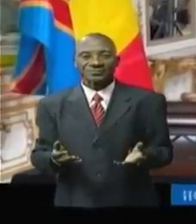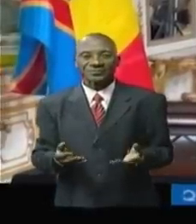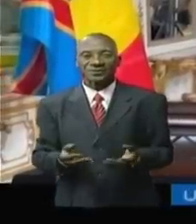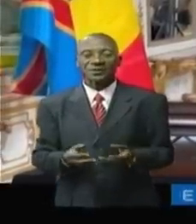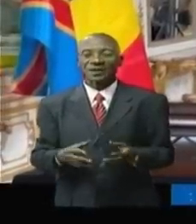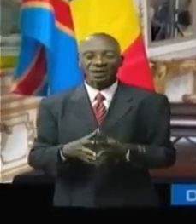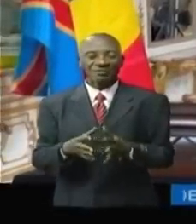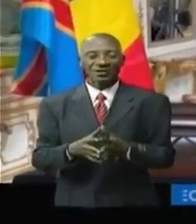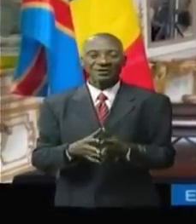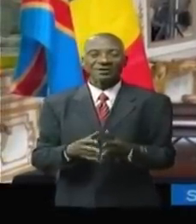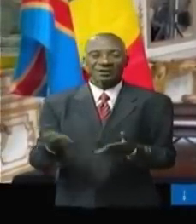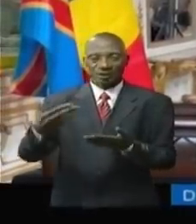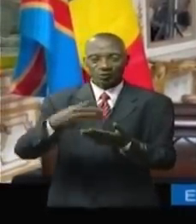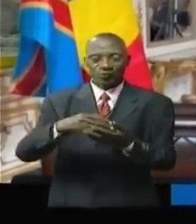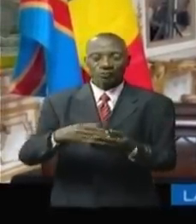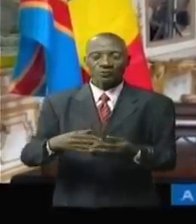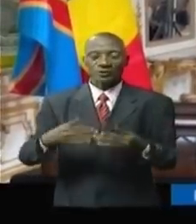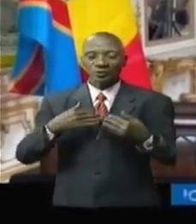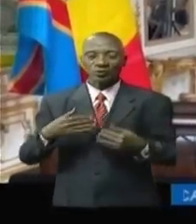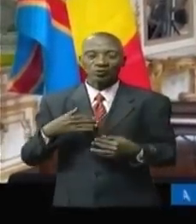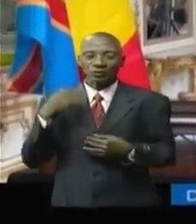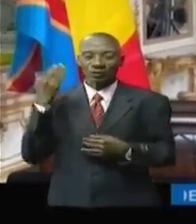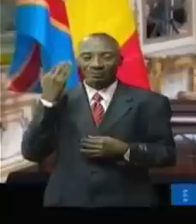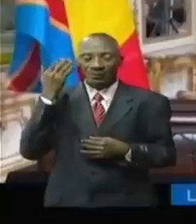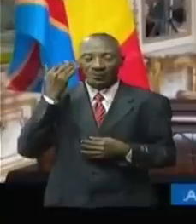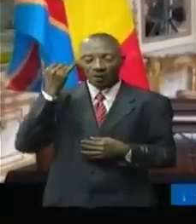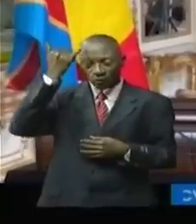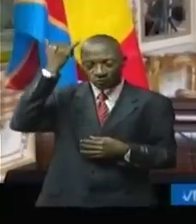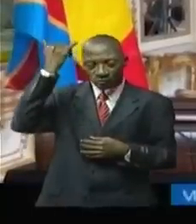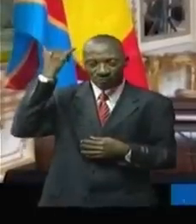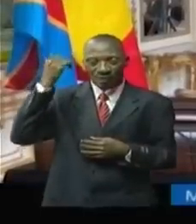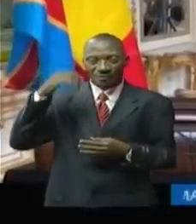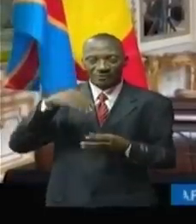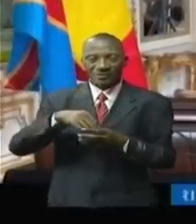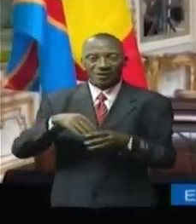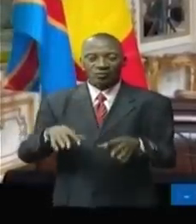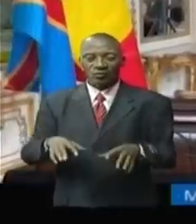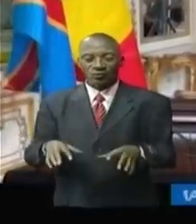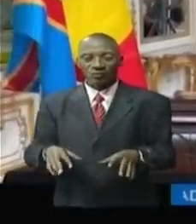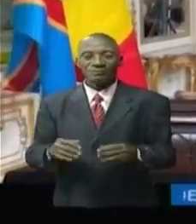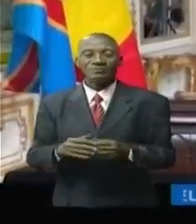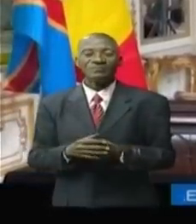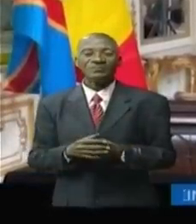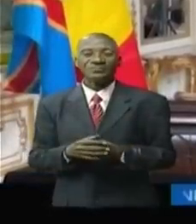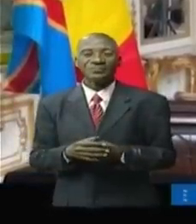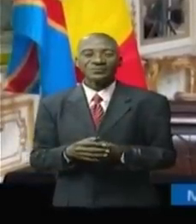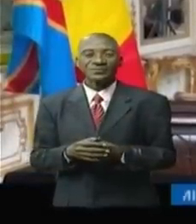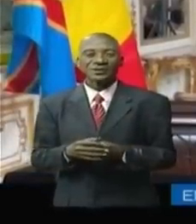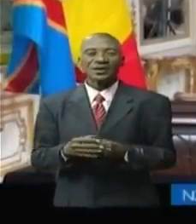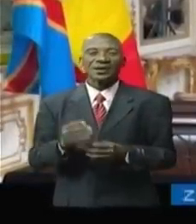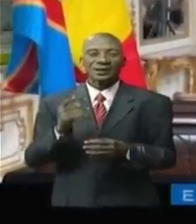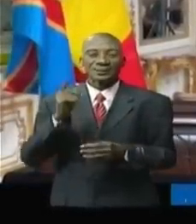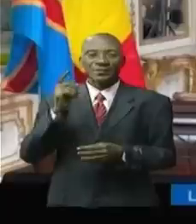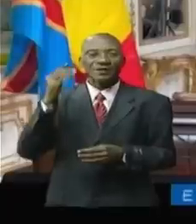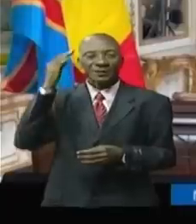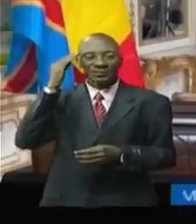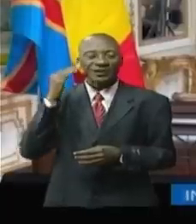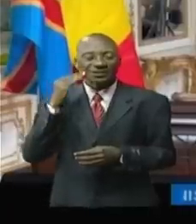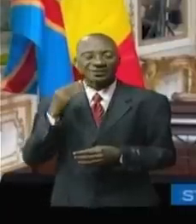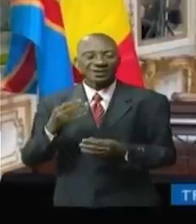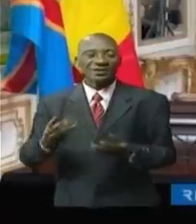Lumumba sans nous remémorer ses deux compagnons, Maurice Mpolo et Joseph